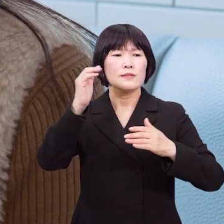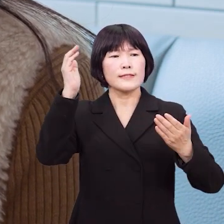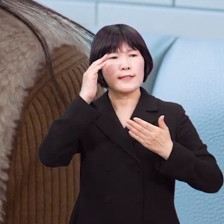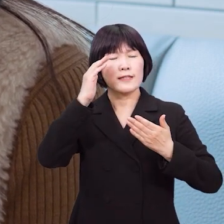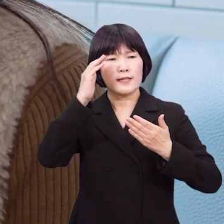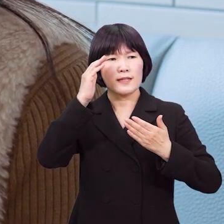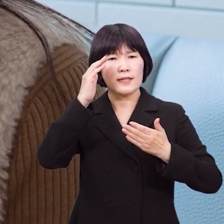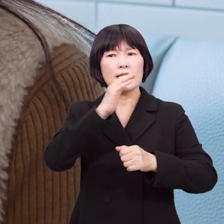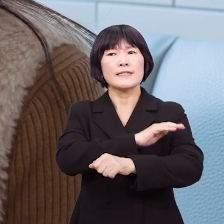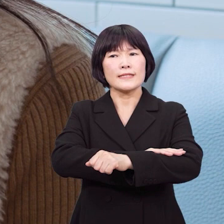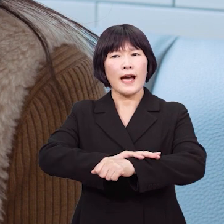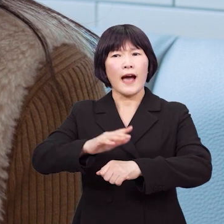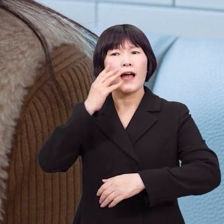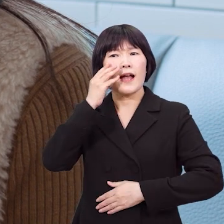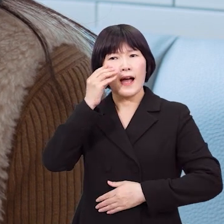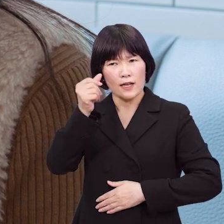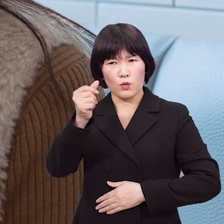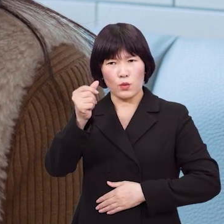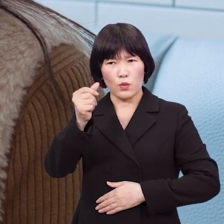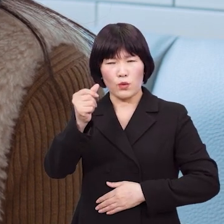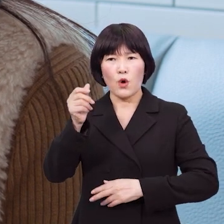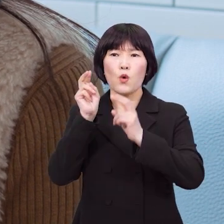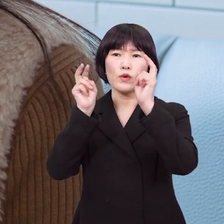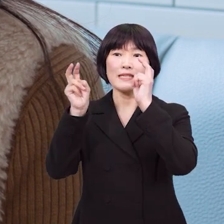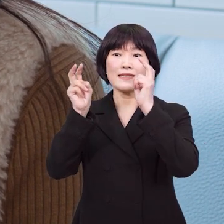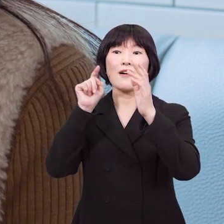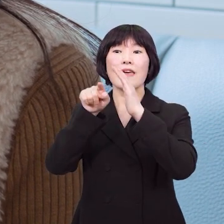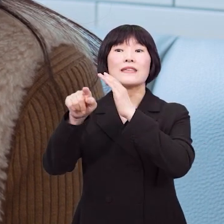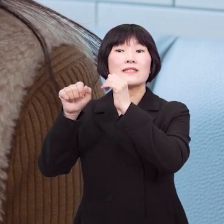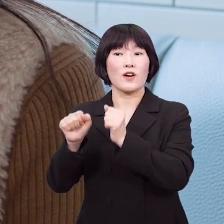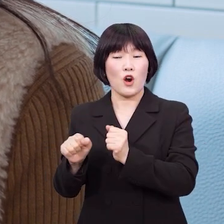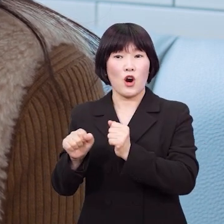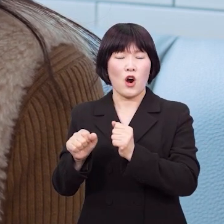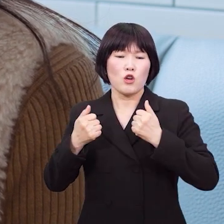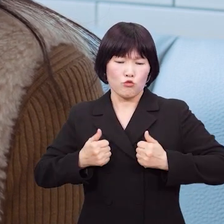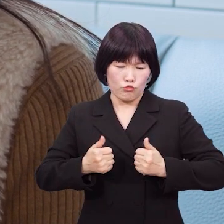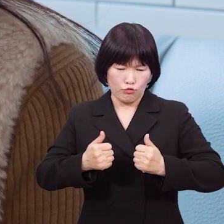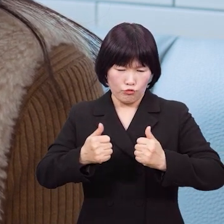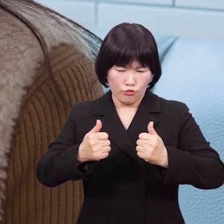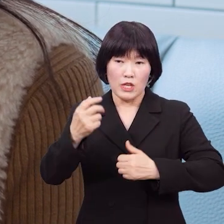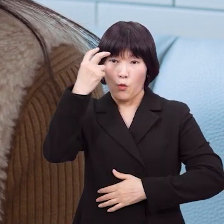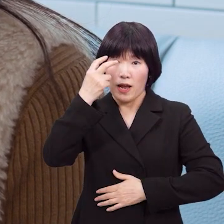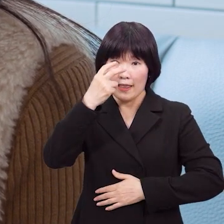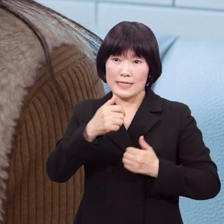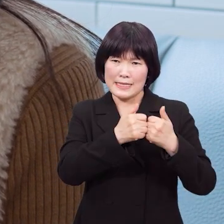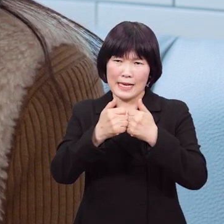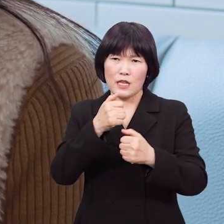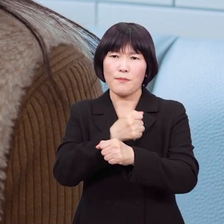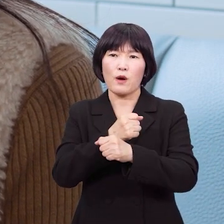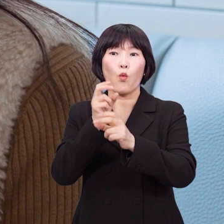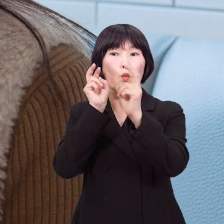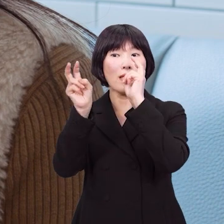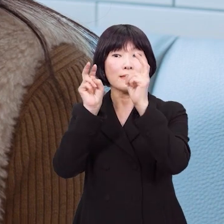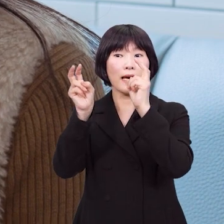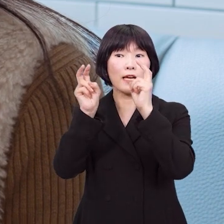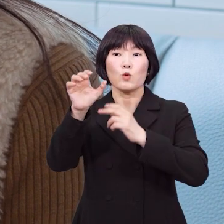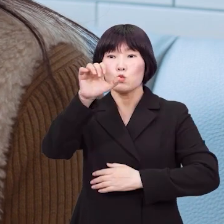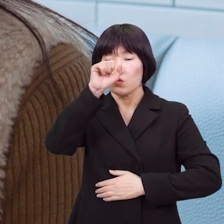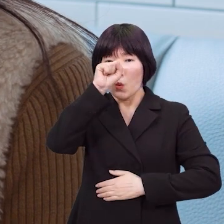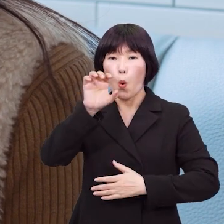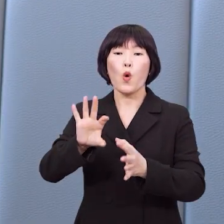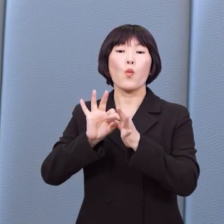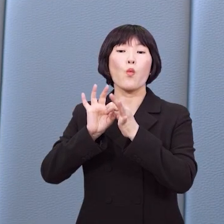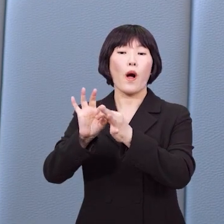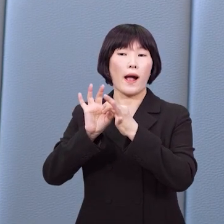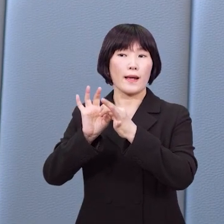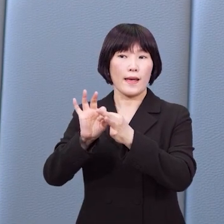이루어지고 있고 사업주와도 긍정적인 관계 형성을 유지하여 사업주 측의 의견을 즉각적으로 논의하고